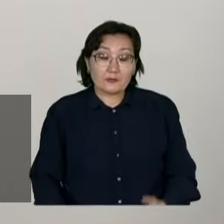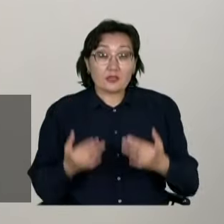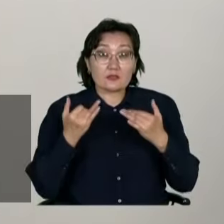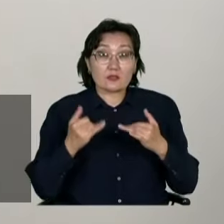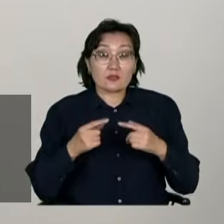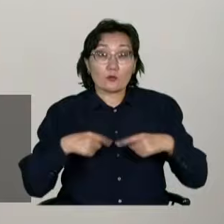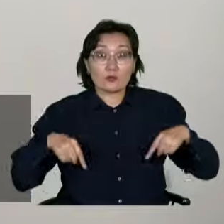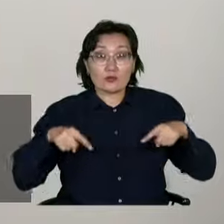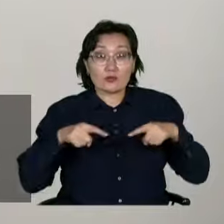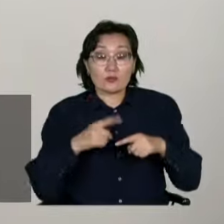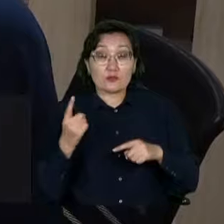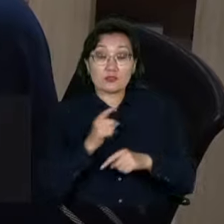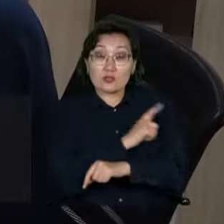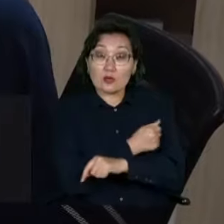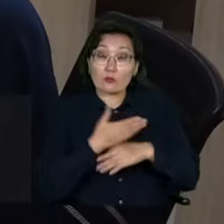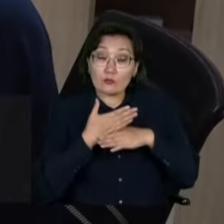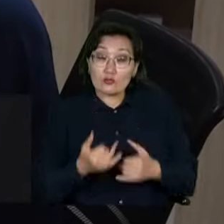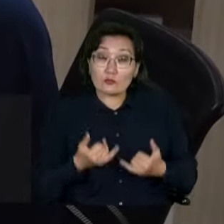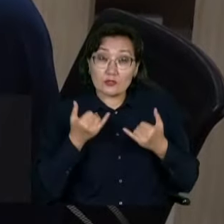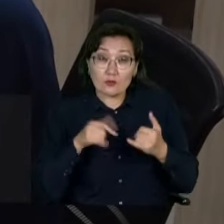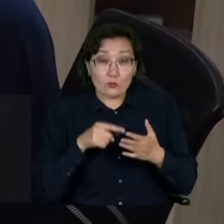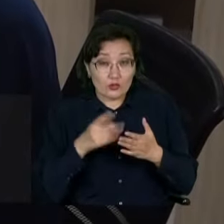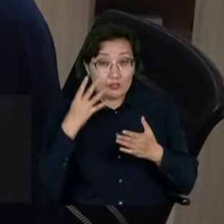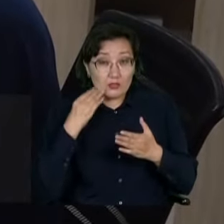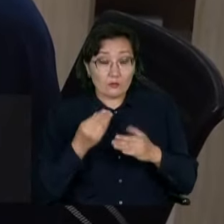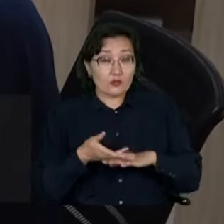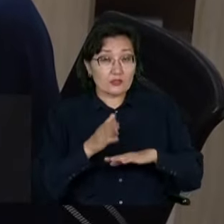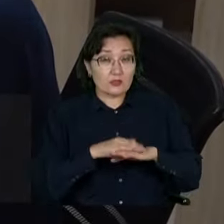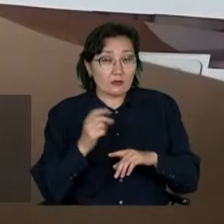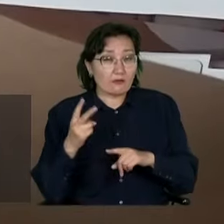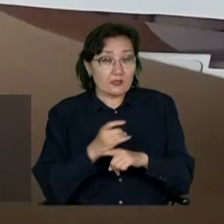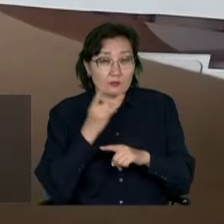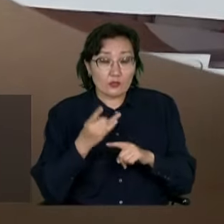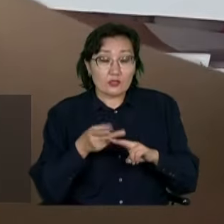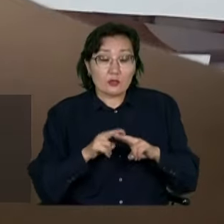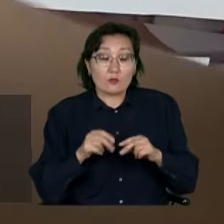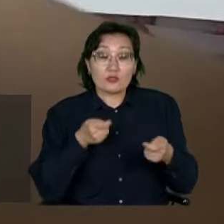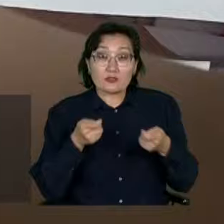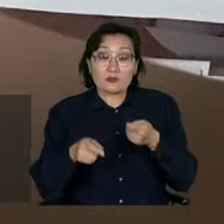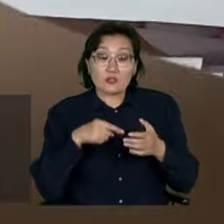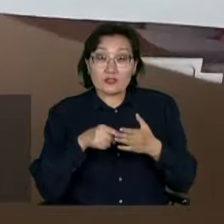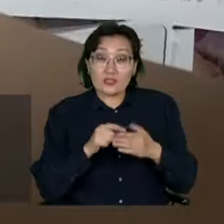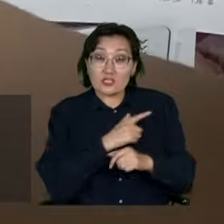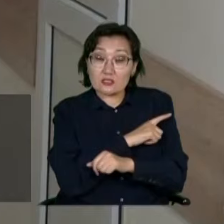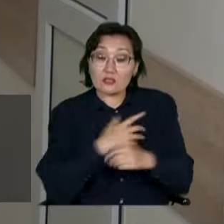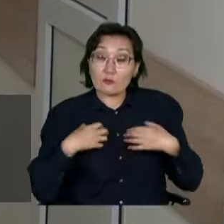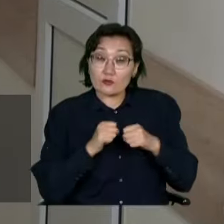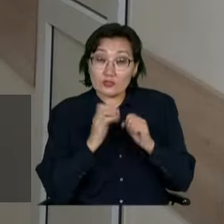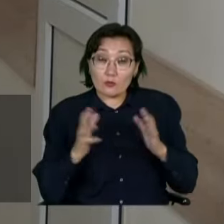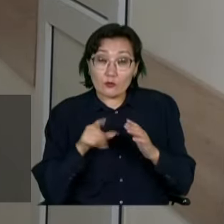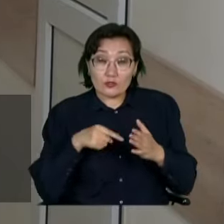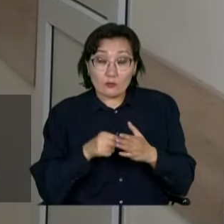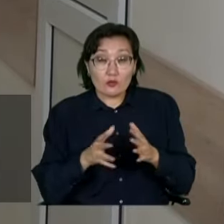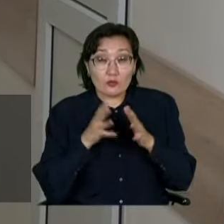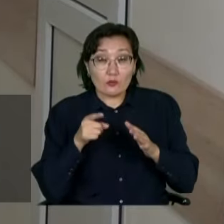Сегодня организации первичной медико-санитарной помощи в Алматы перегружены в два раза. По данным Управления городского здравоохранения, в мегаполисе